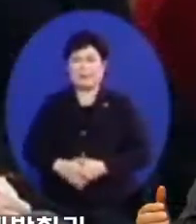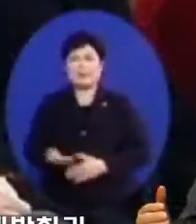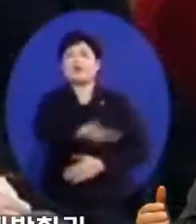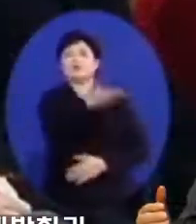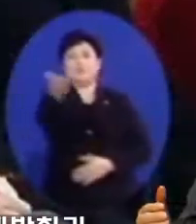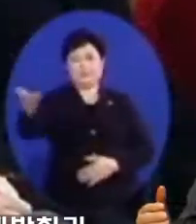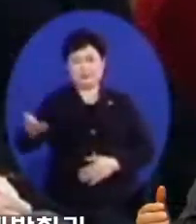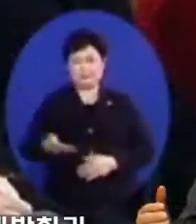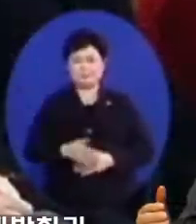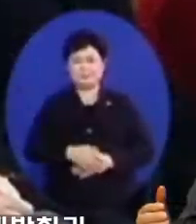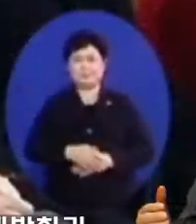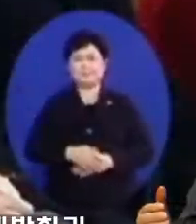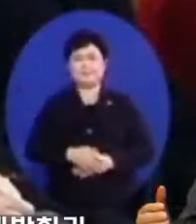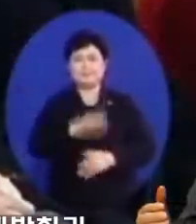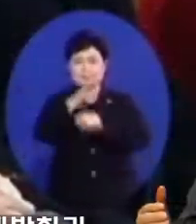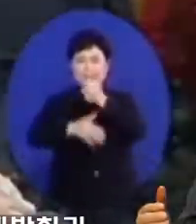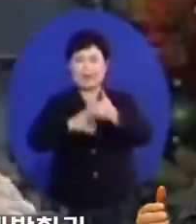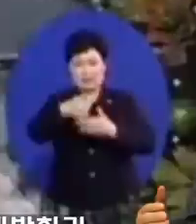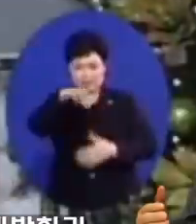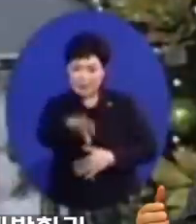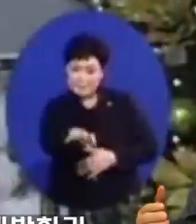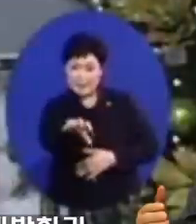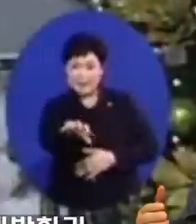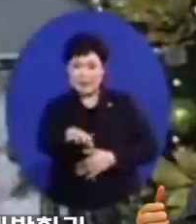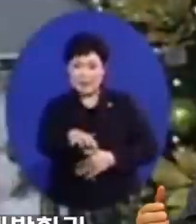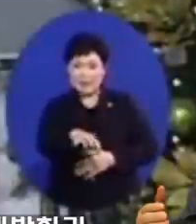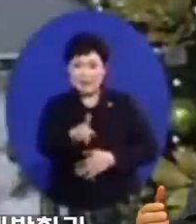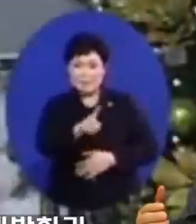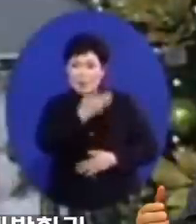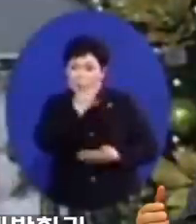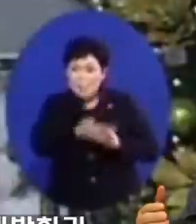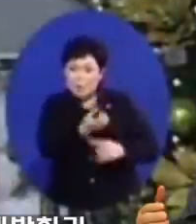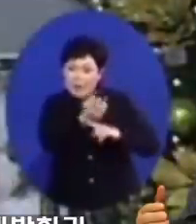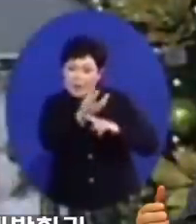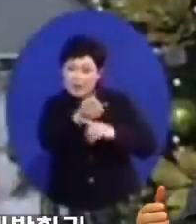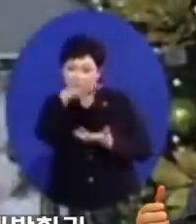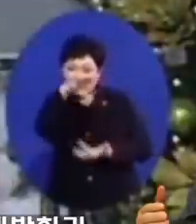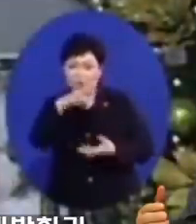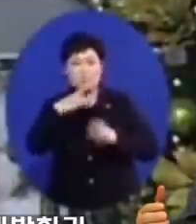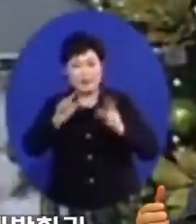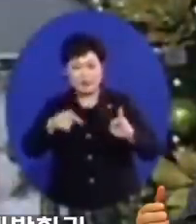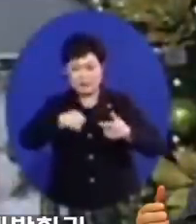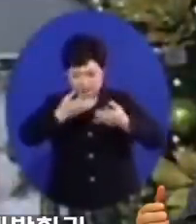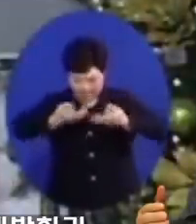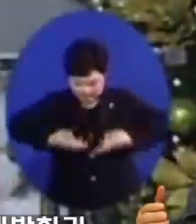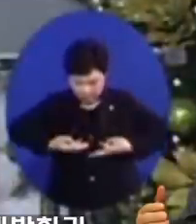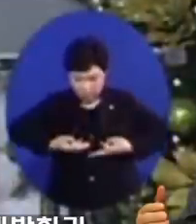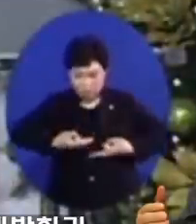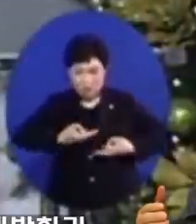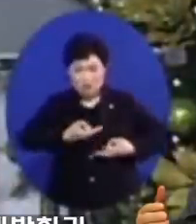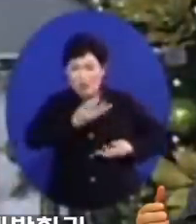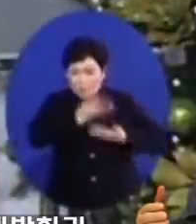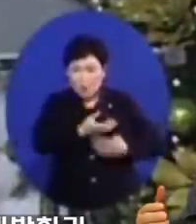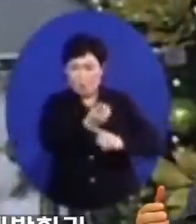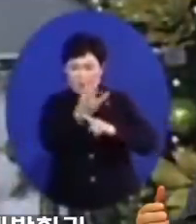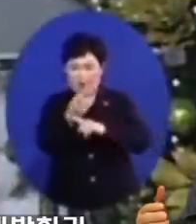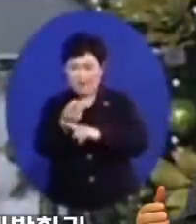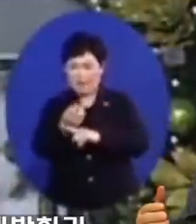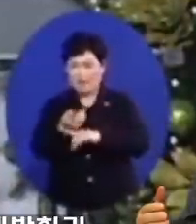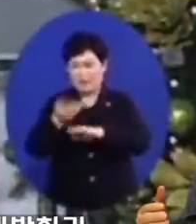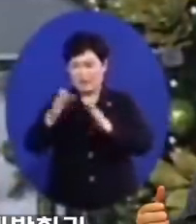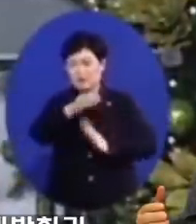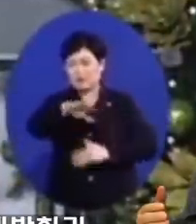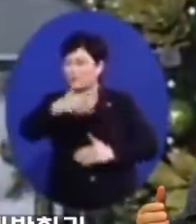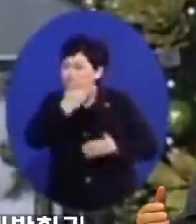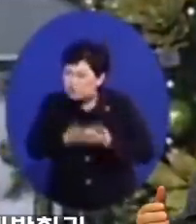여러분은 하나님 앞에 보배 덩어리일 뿐 아니라 여러분 자신에게도 보배요, 이웃에게도 귀하고